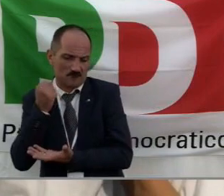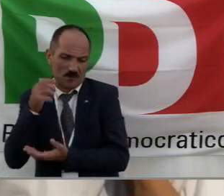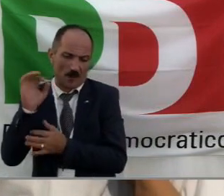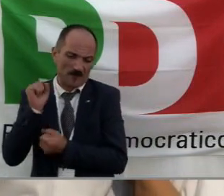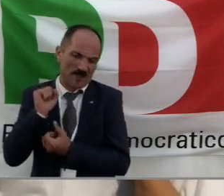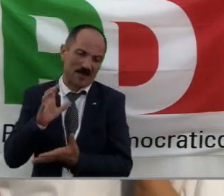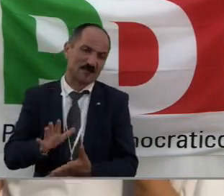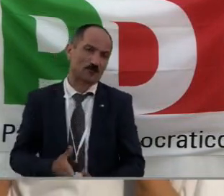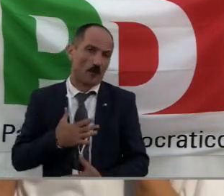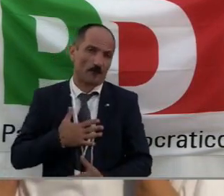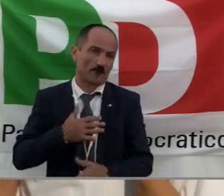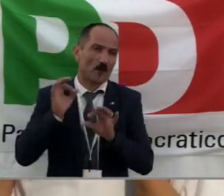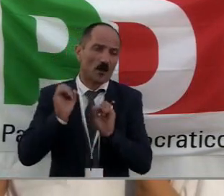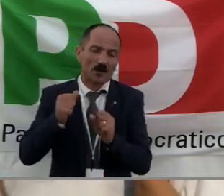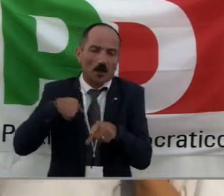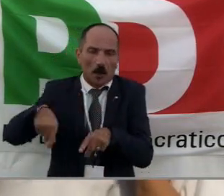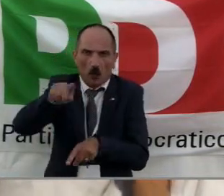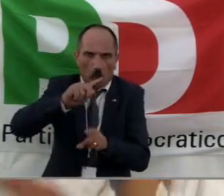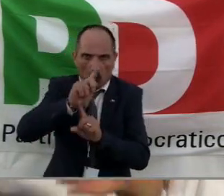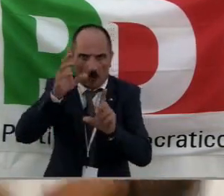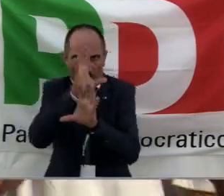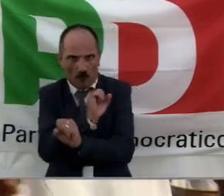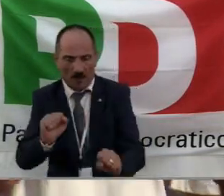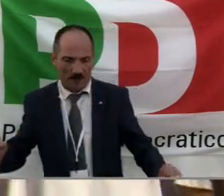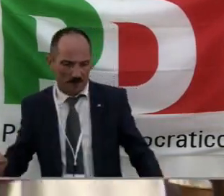anche noi non abbiamo capito.